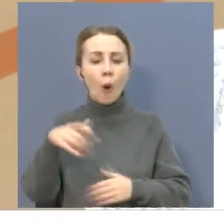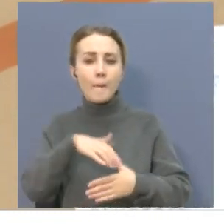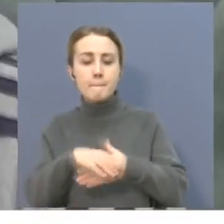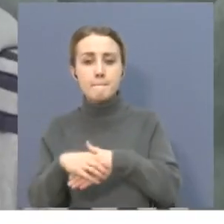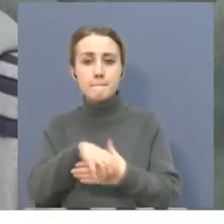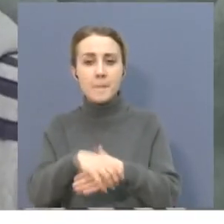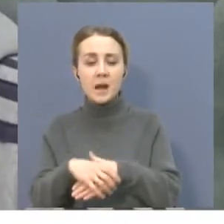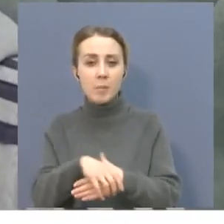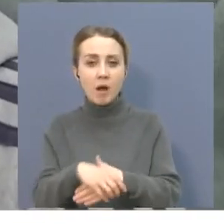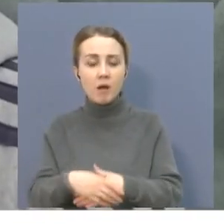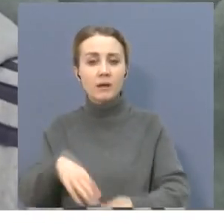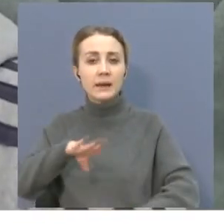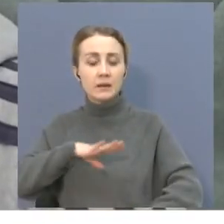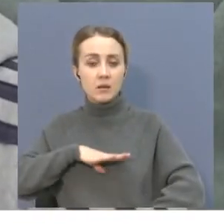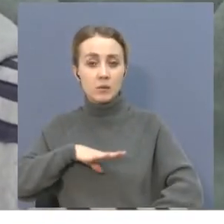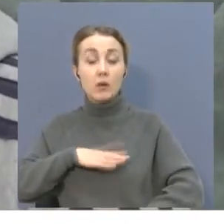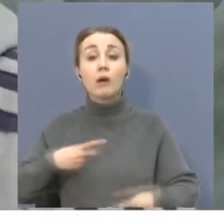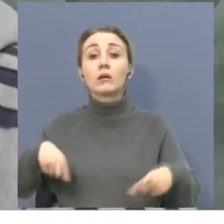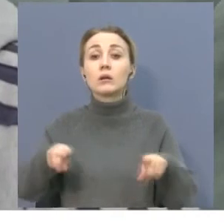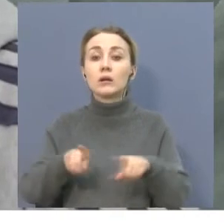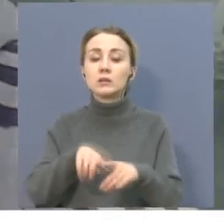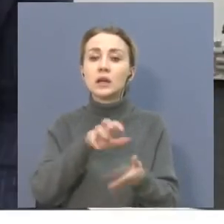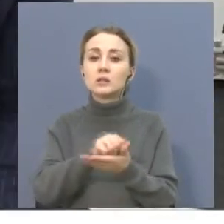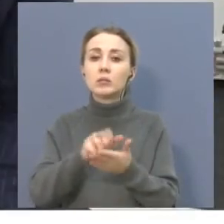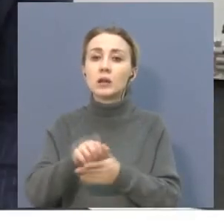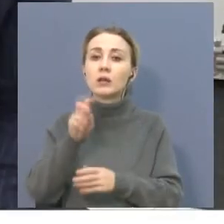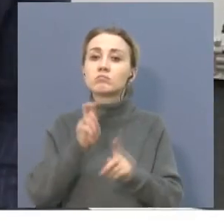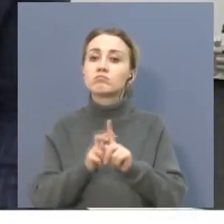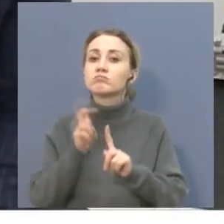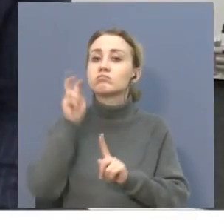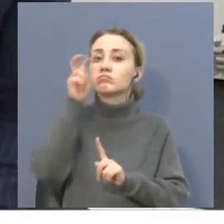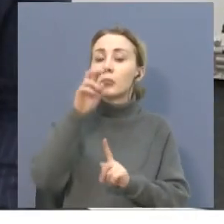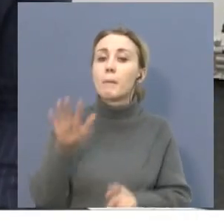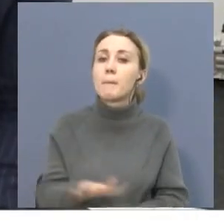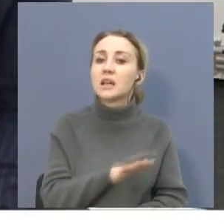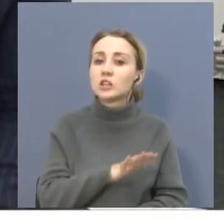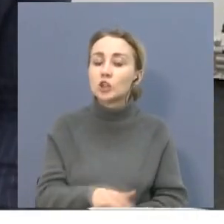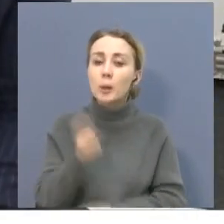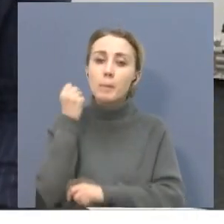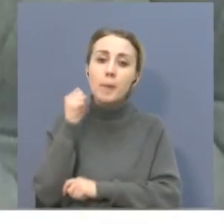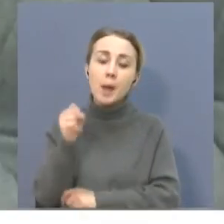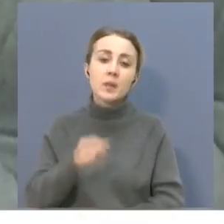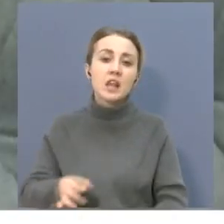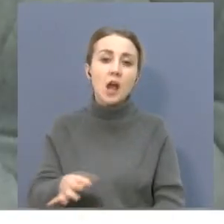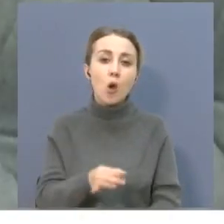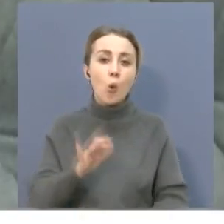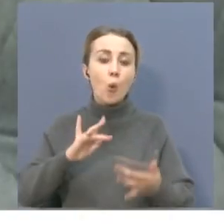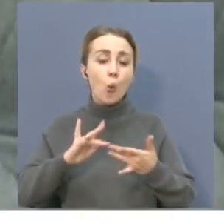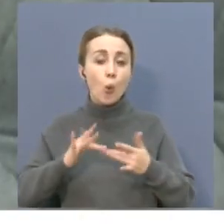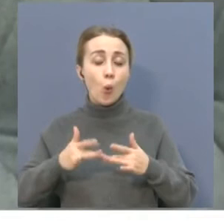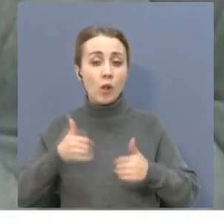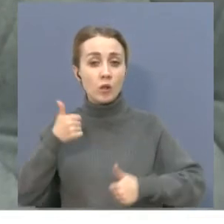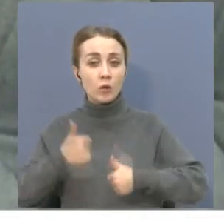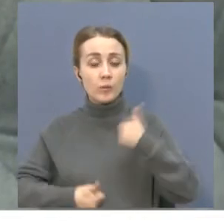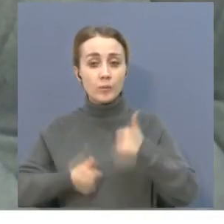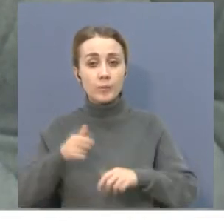тұрғыны Бақтияр Беспаев. 10 жастағы Бақтиярдан бұл дерттің белгілері туған кезден ақ біліне бастаған. Міне, содан бері күресіп